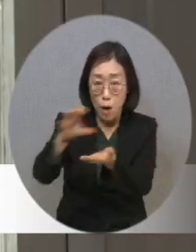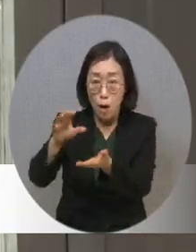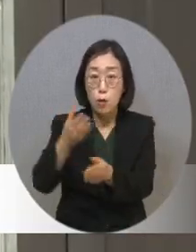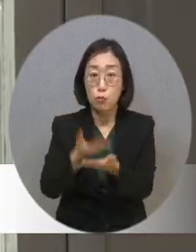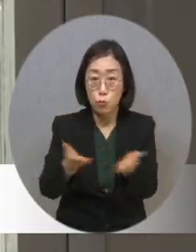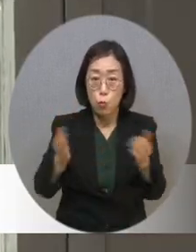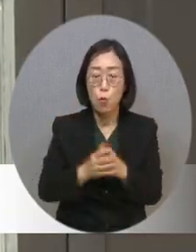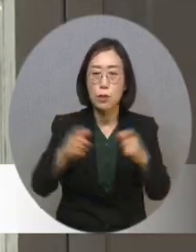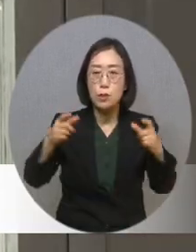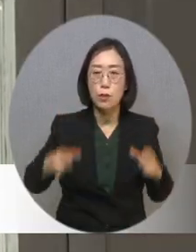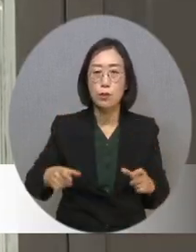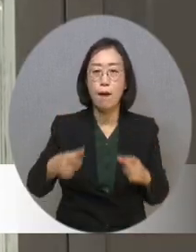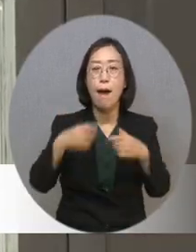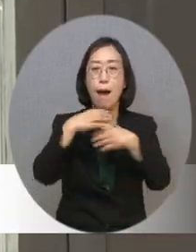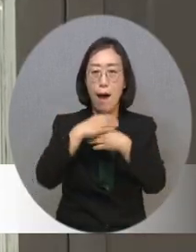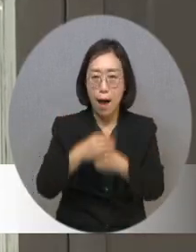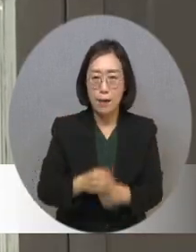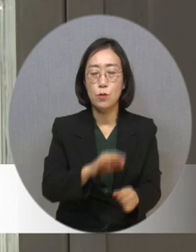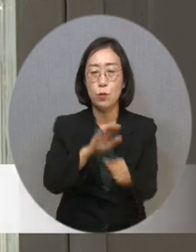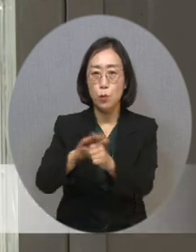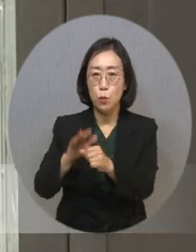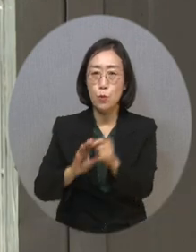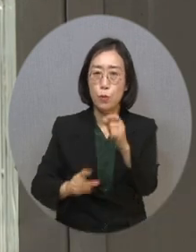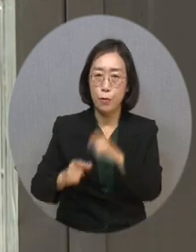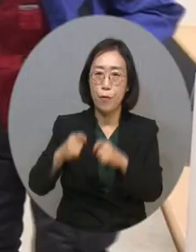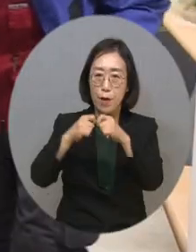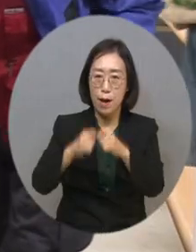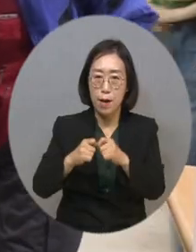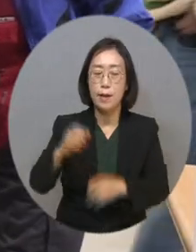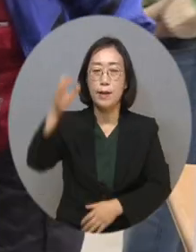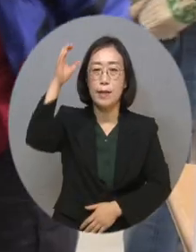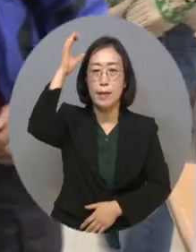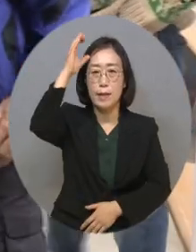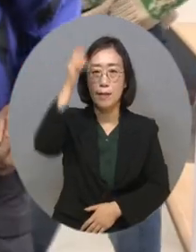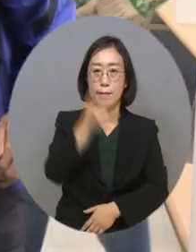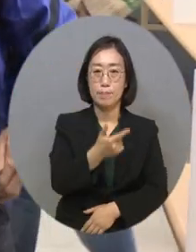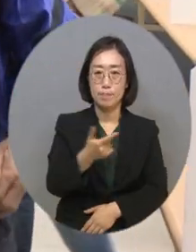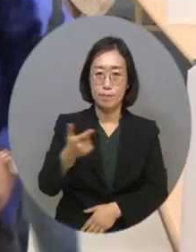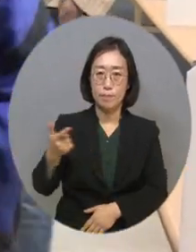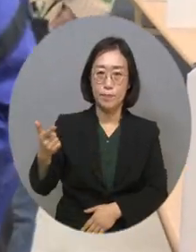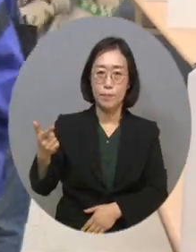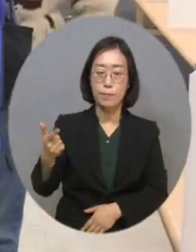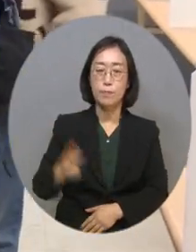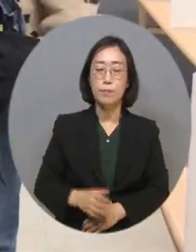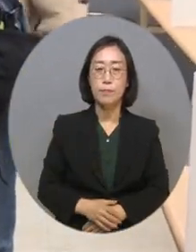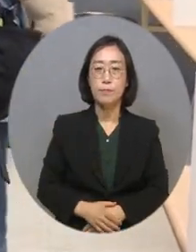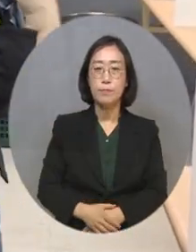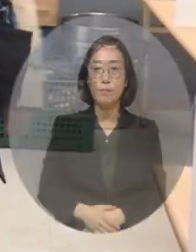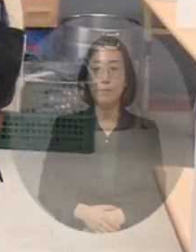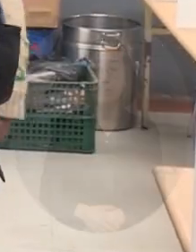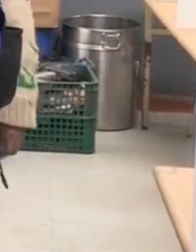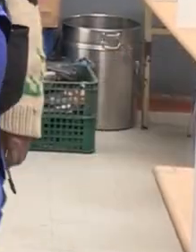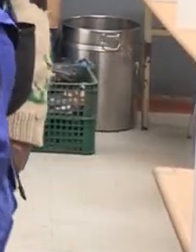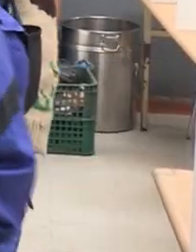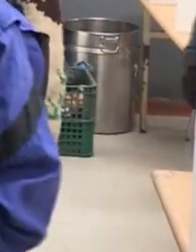지역사회 안전망을 강화해 나갈 것으로 기대됩니다 복지 tv 뉴스 정유정